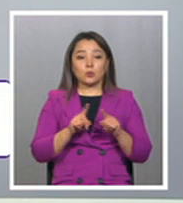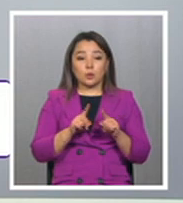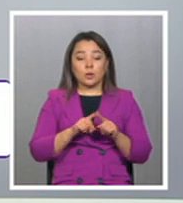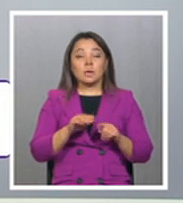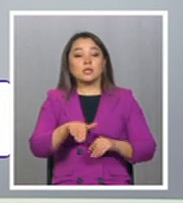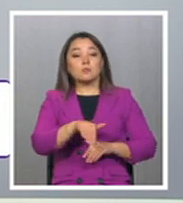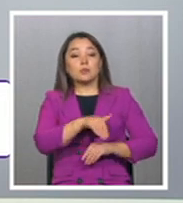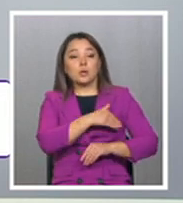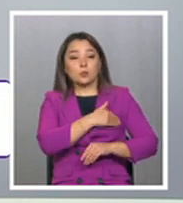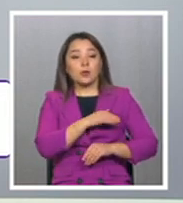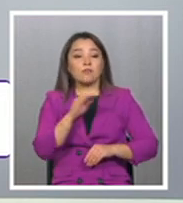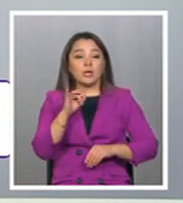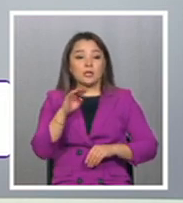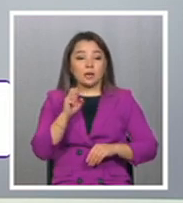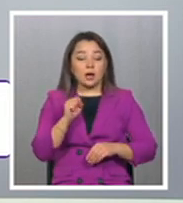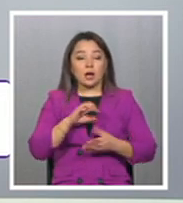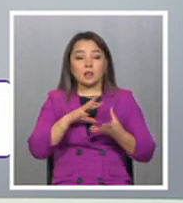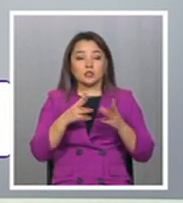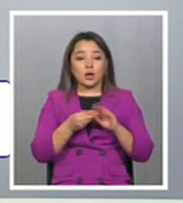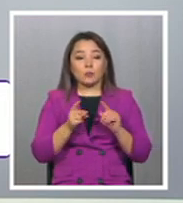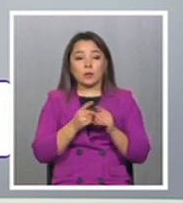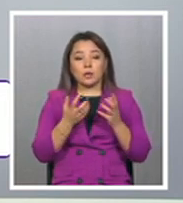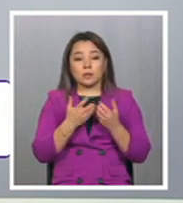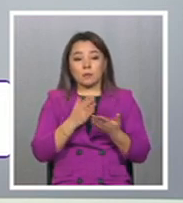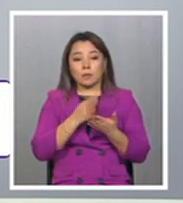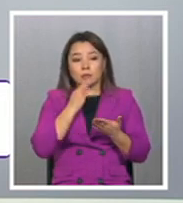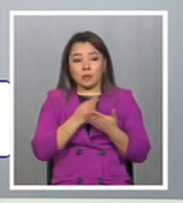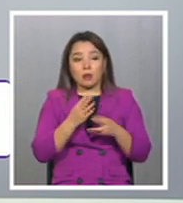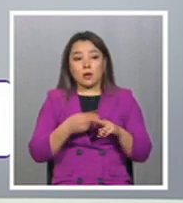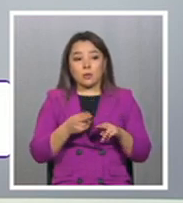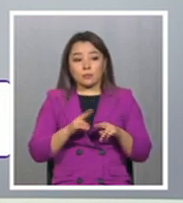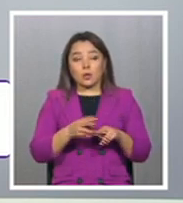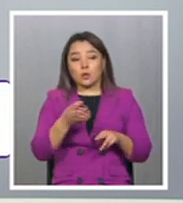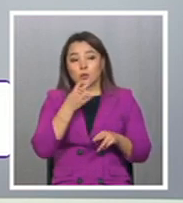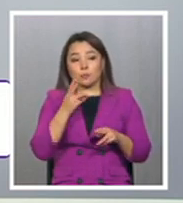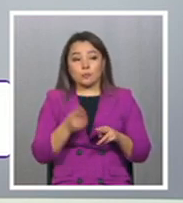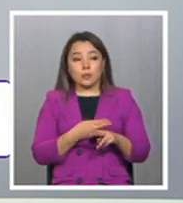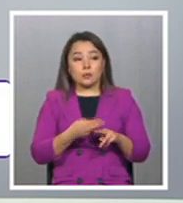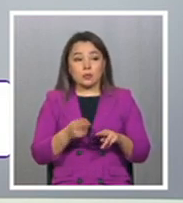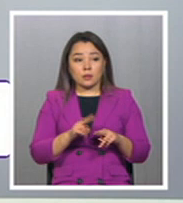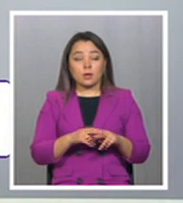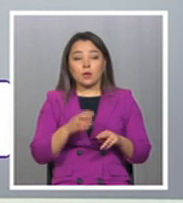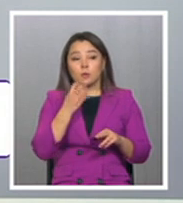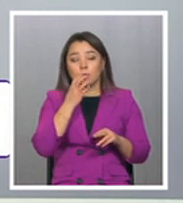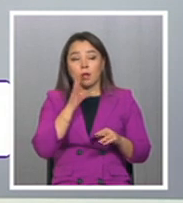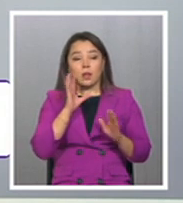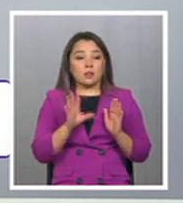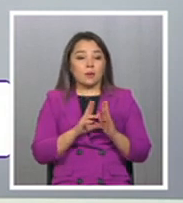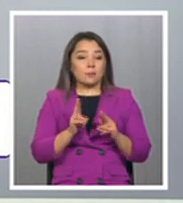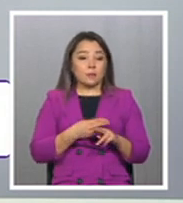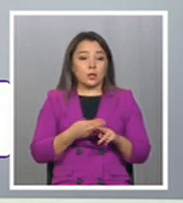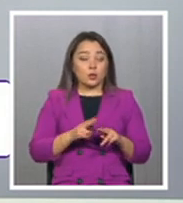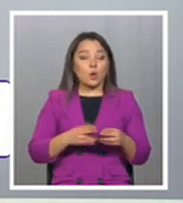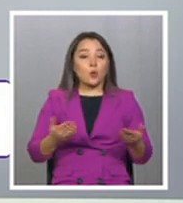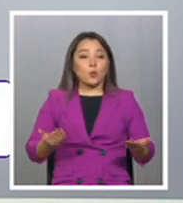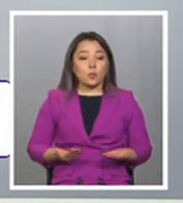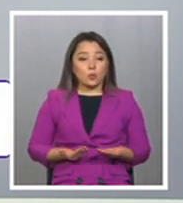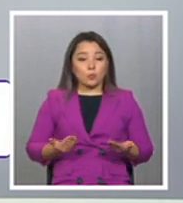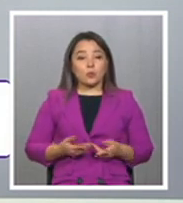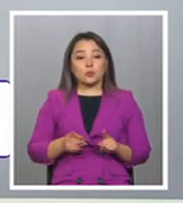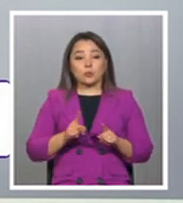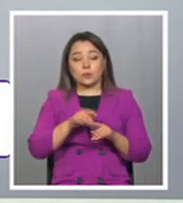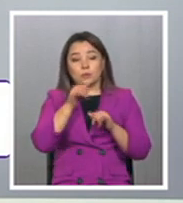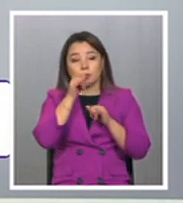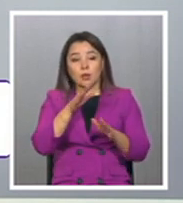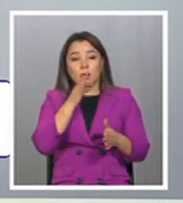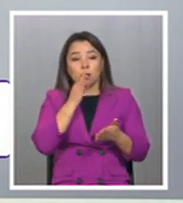ол физикалық шама болып есептеледі. Ал жылусыз біз жылу энергиясыз өмір сүруіміз мүмкін